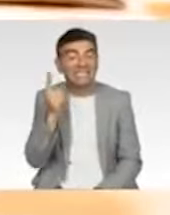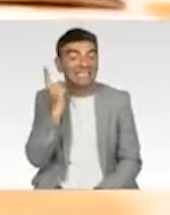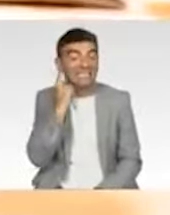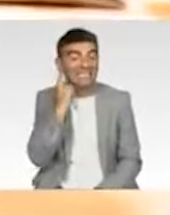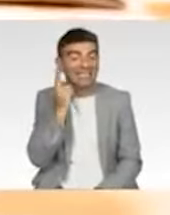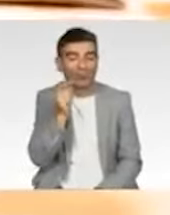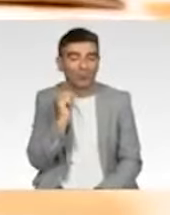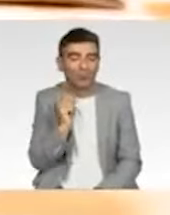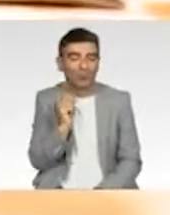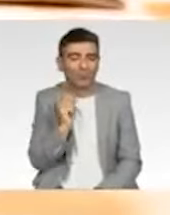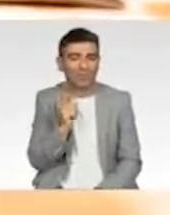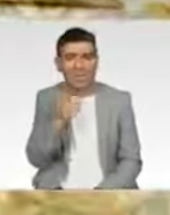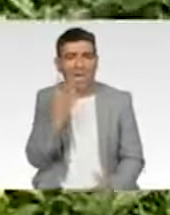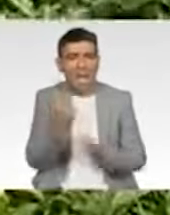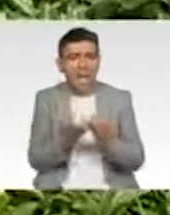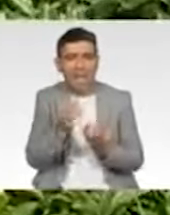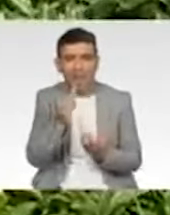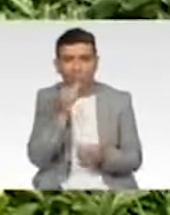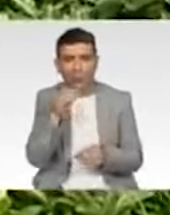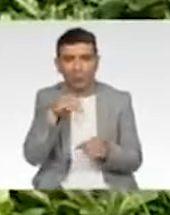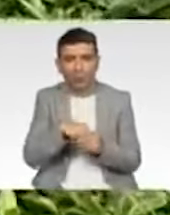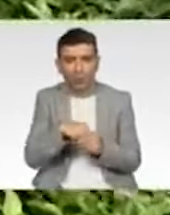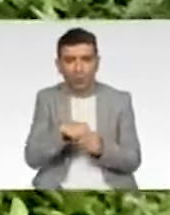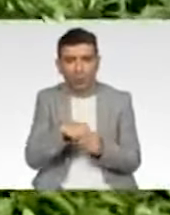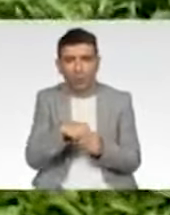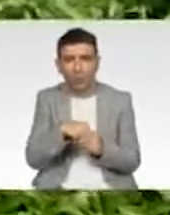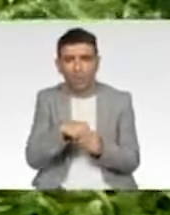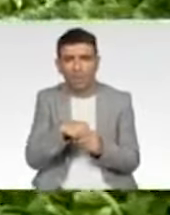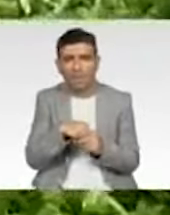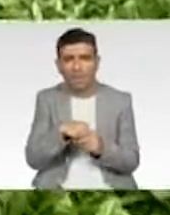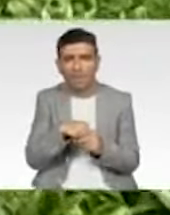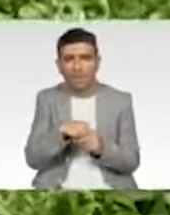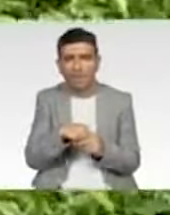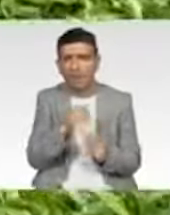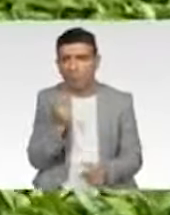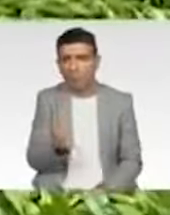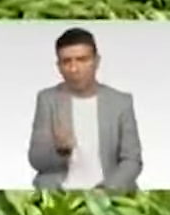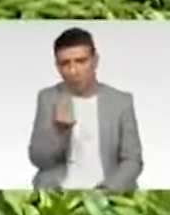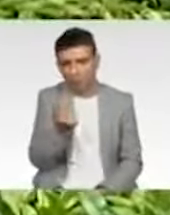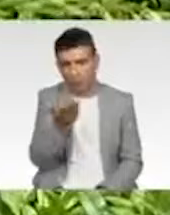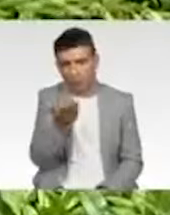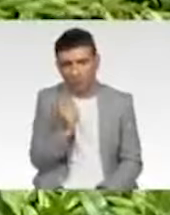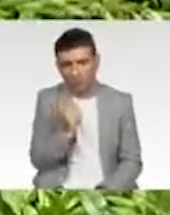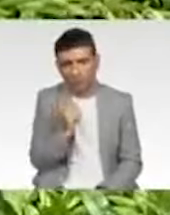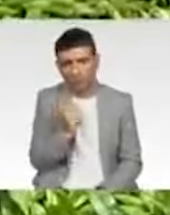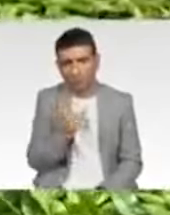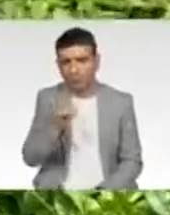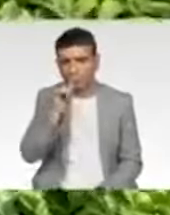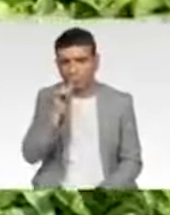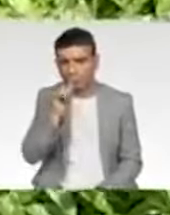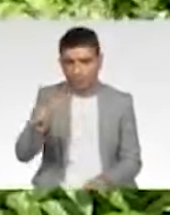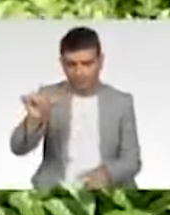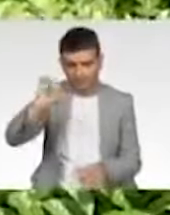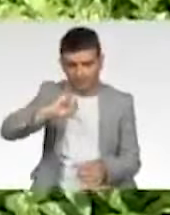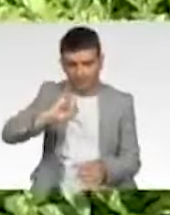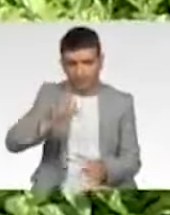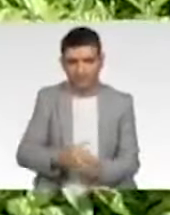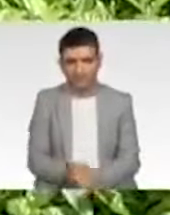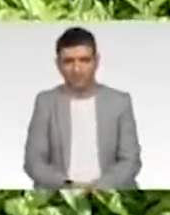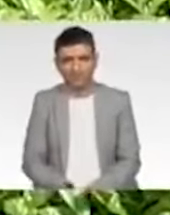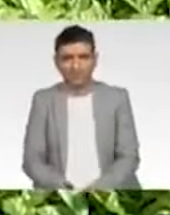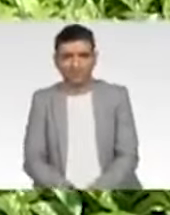dinliyoruz. Şimdi kaynayan suyumuz üst demliğe, boş üst demliğimiz, suyu üst demliğe döküyoruz.